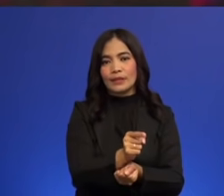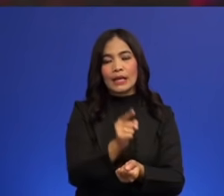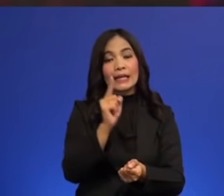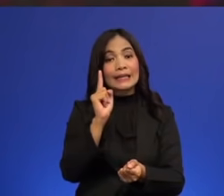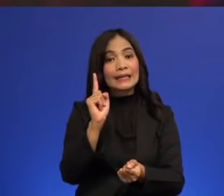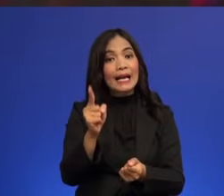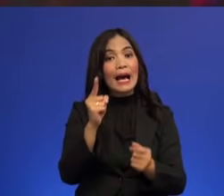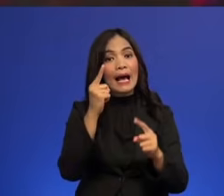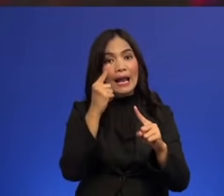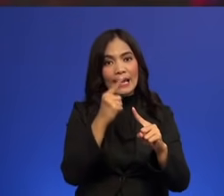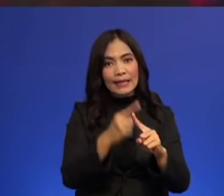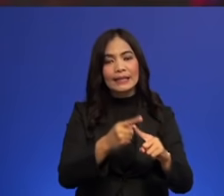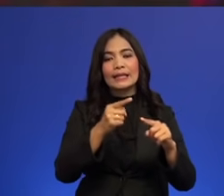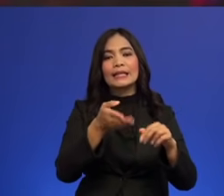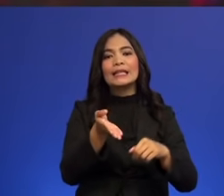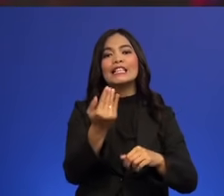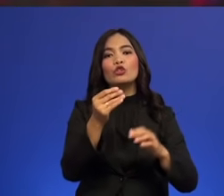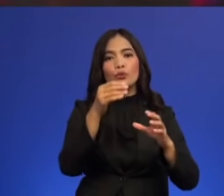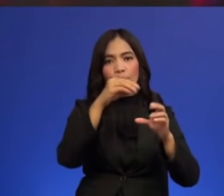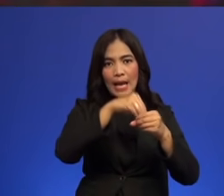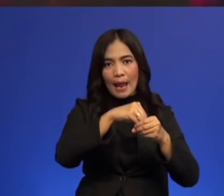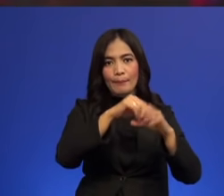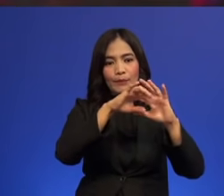hanya sekali-kalinya di dunia ini.